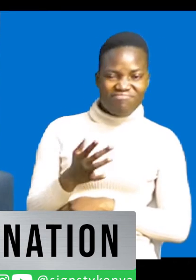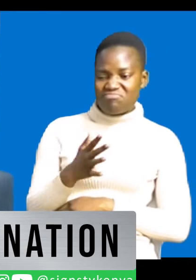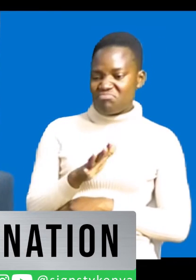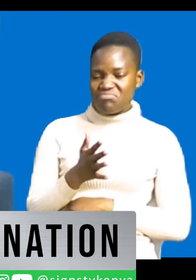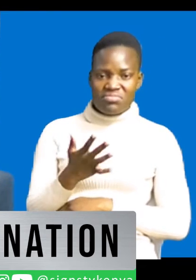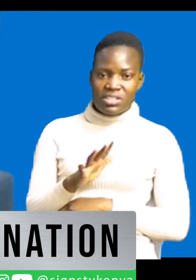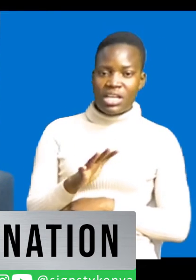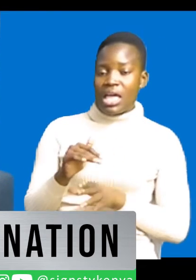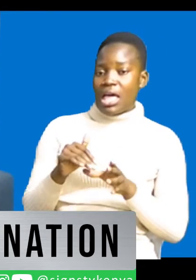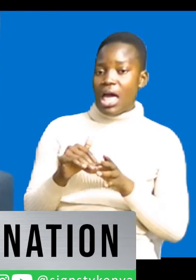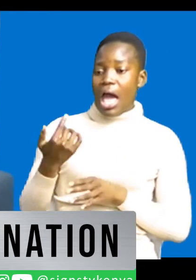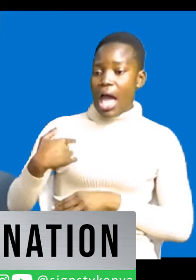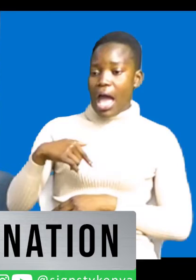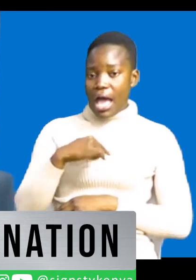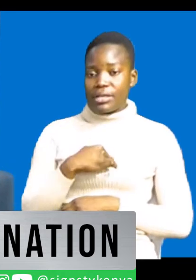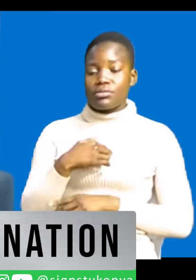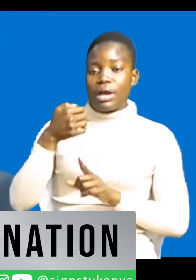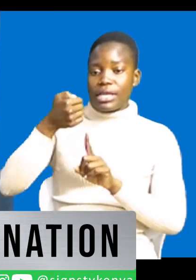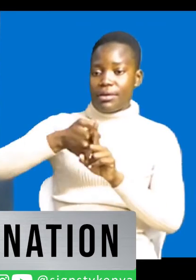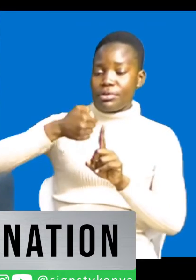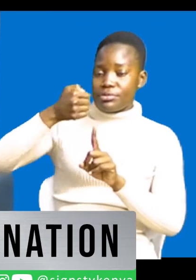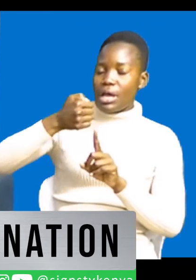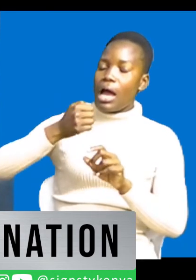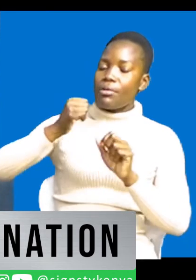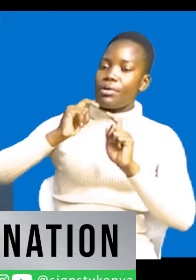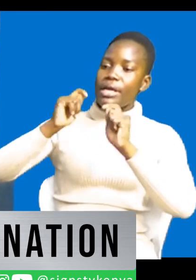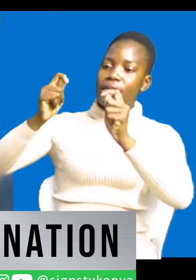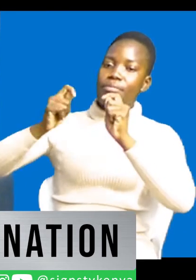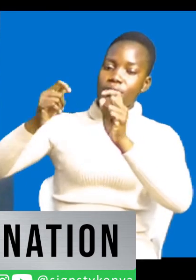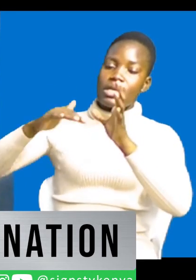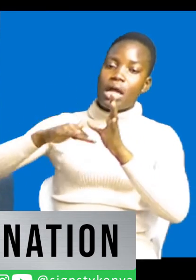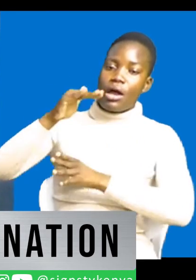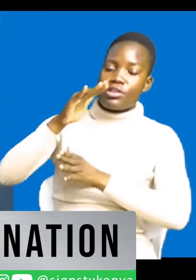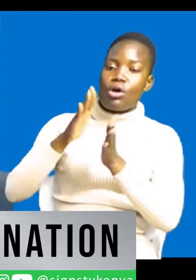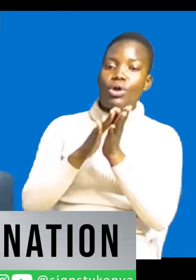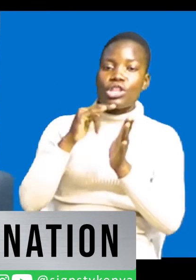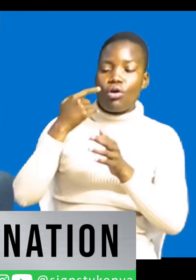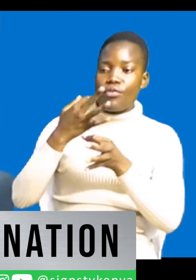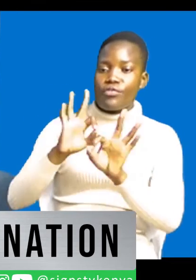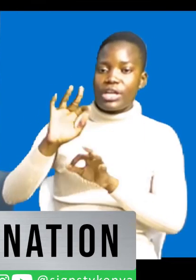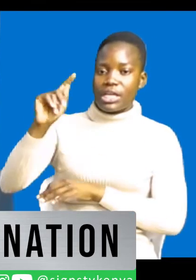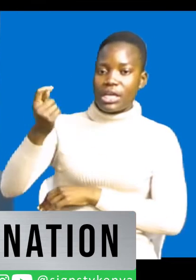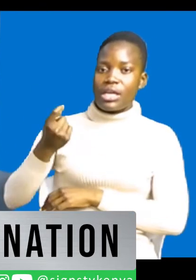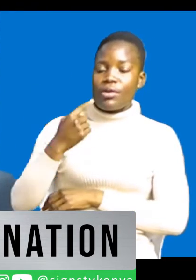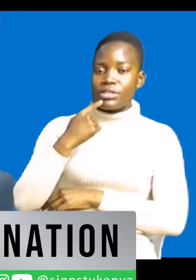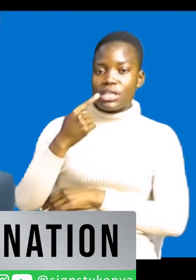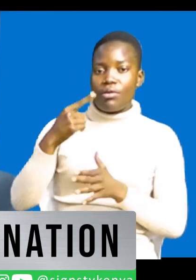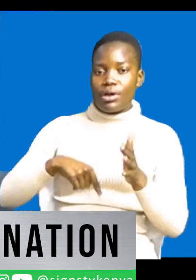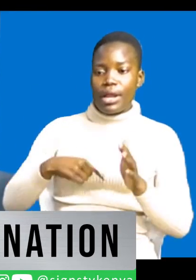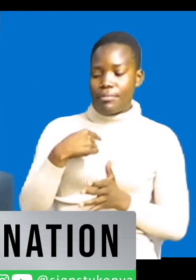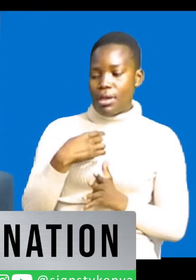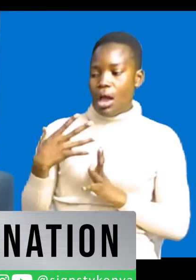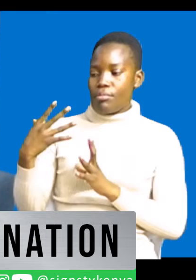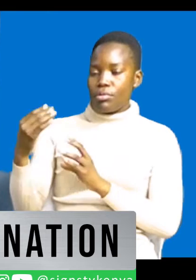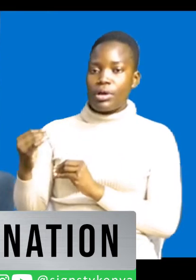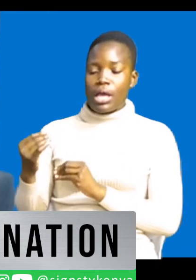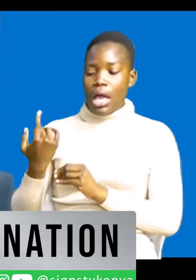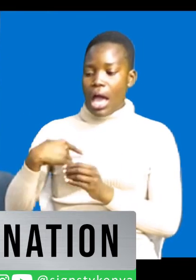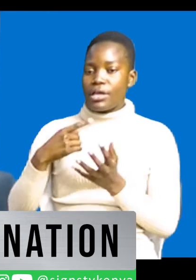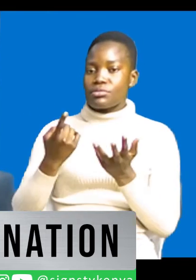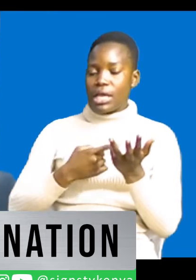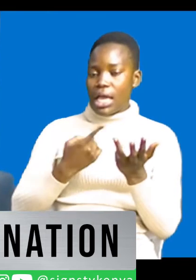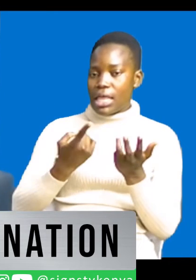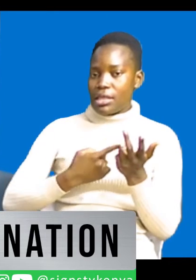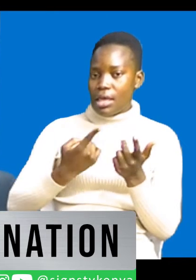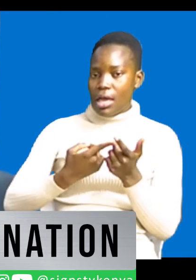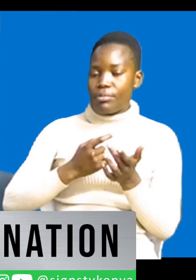Hapo nje sisi tulikuwa tuna demonstrate hapo nje. Tulikuwa na Free Kenya hapo nje. Okay. Tunaongea nao wanatuambia mimi naenda tulihesabu, tulikuwa na